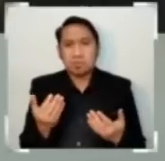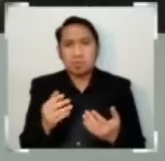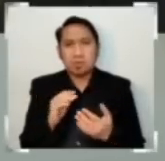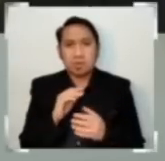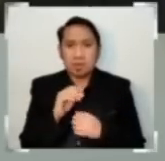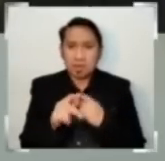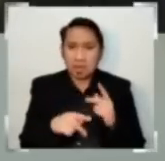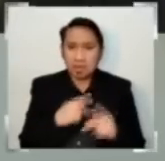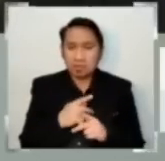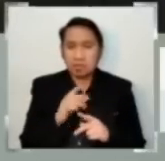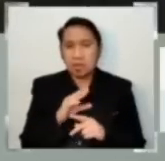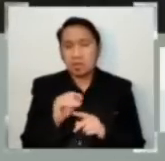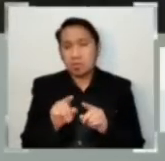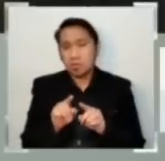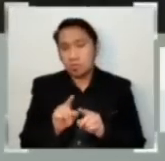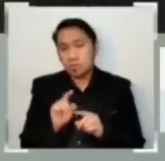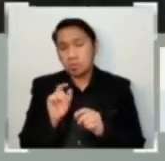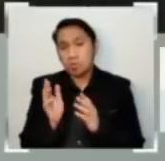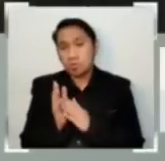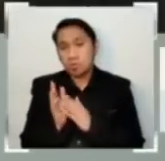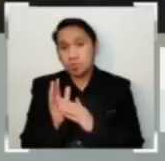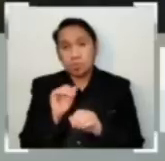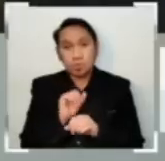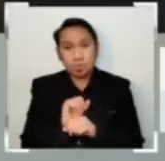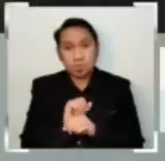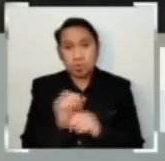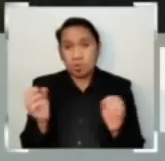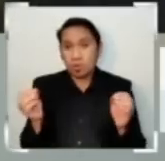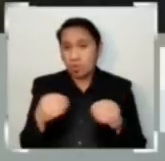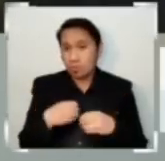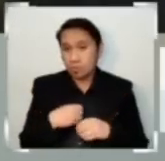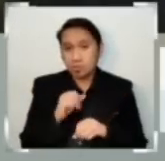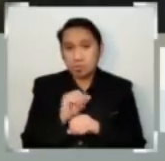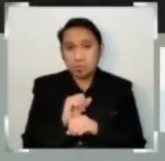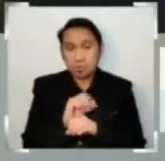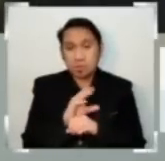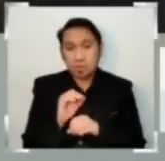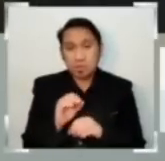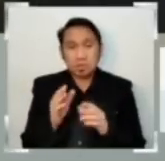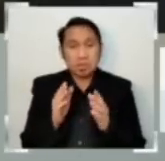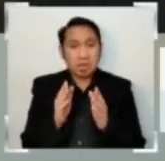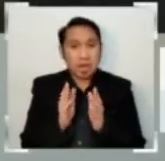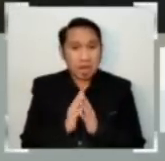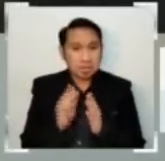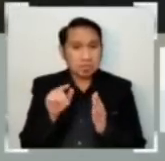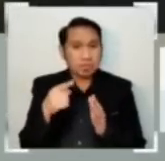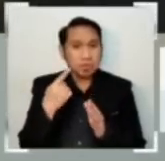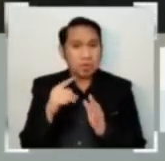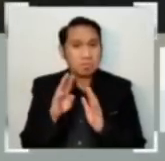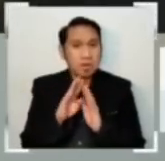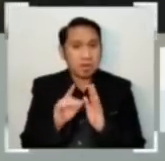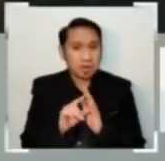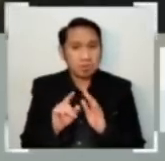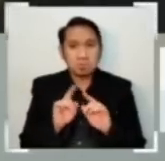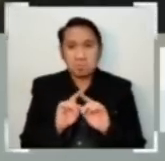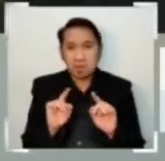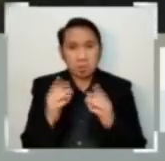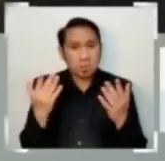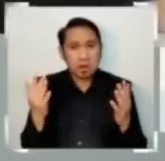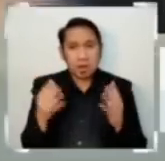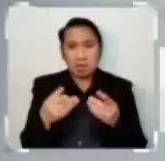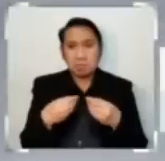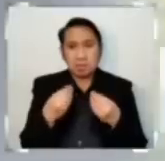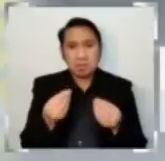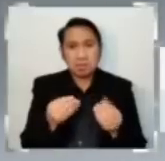school worker, office worker. Pero when we inquired kung meron po silang background sa mga ito, wala daw po silang background sa mga ganito